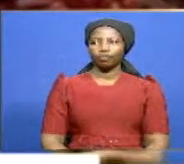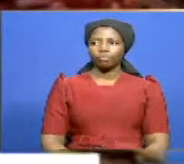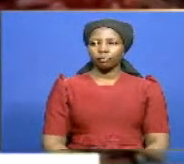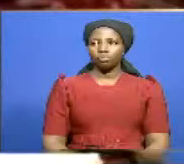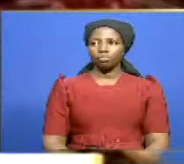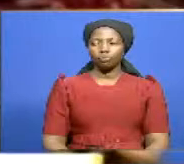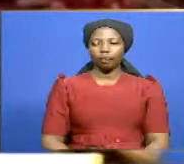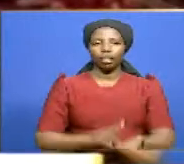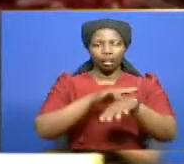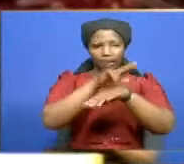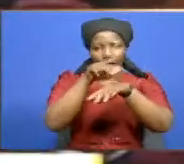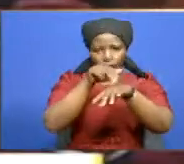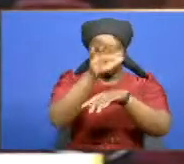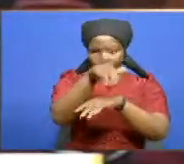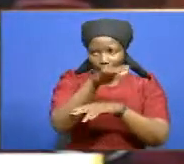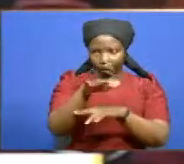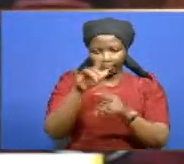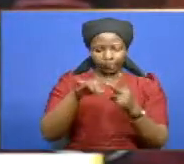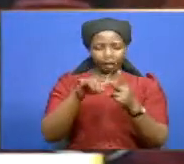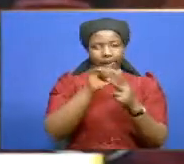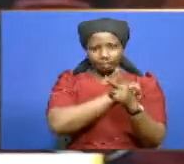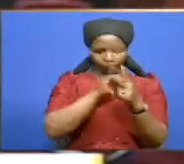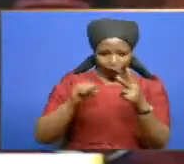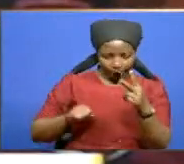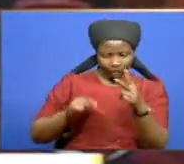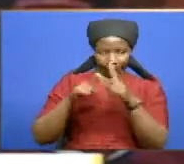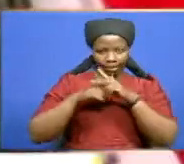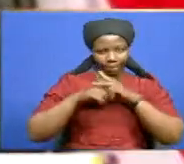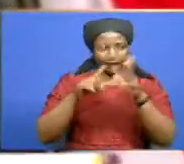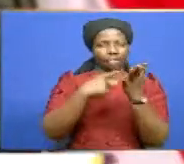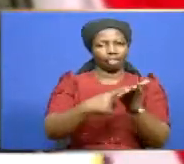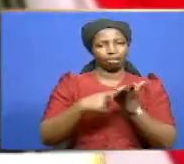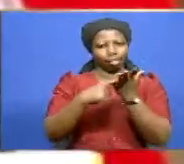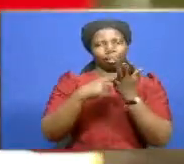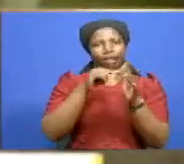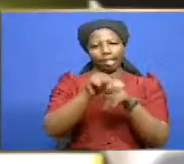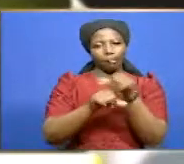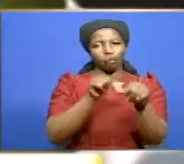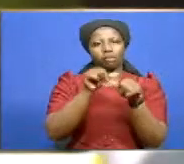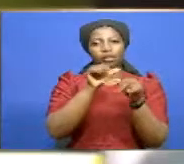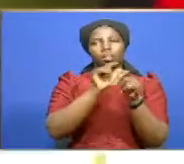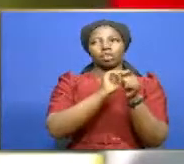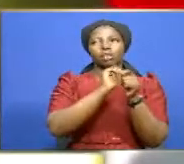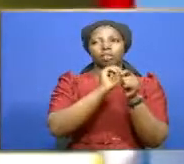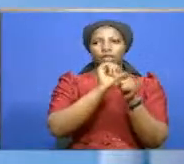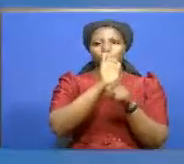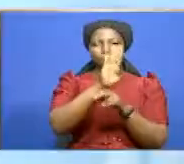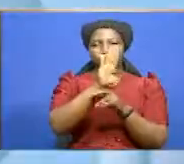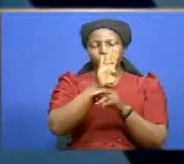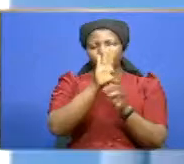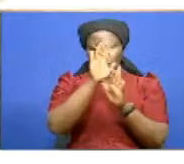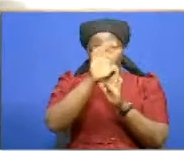Bunge la Kitaifa na Seneti kuanza mjadala kuhusu mswada marekebisho ya katiba wiki ijayo.